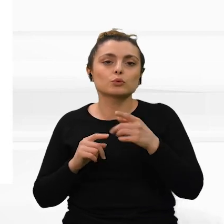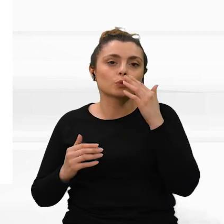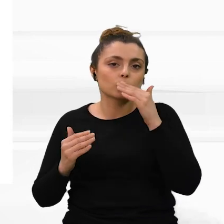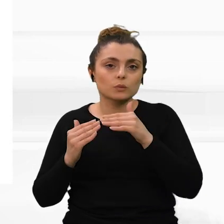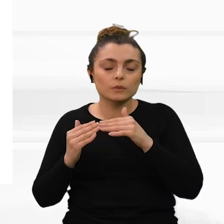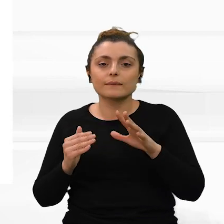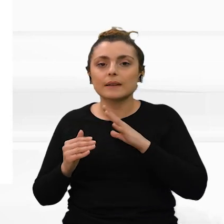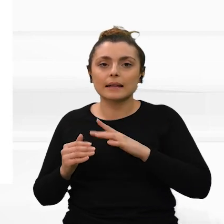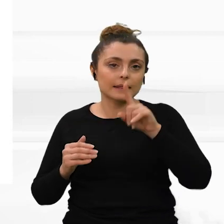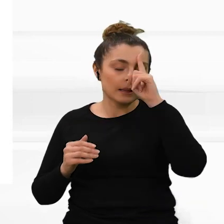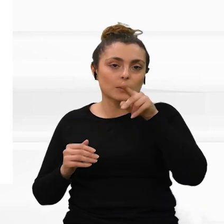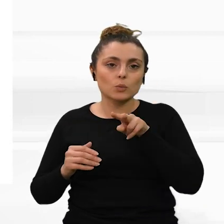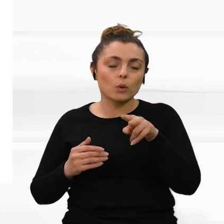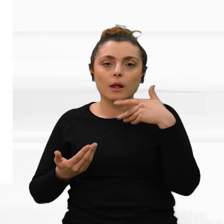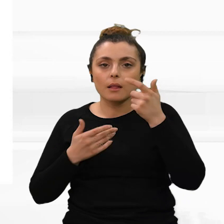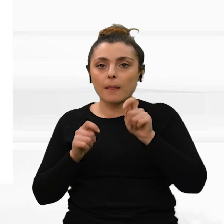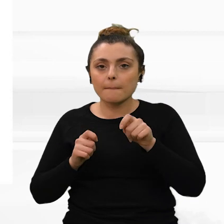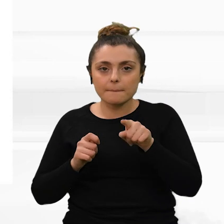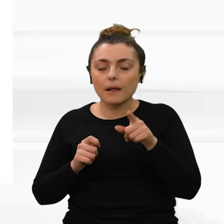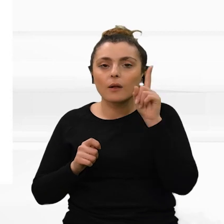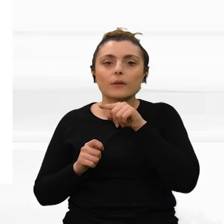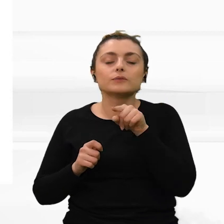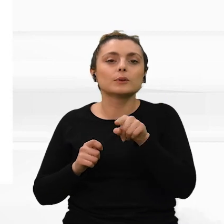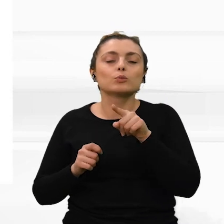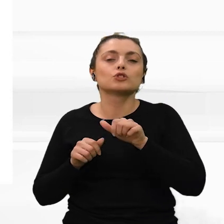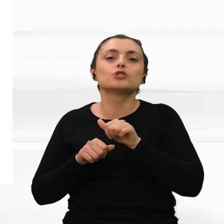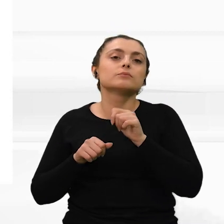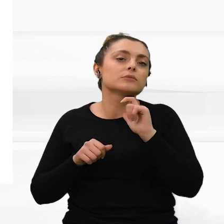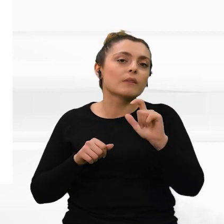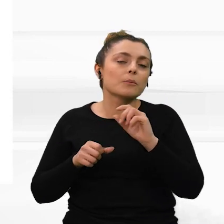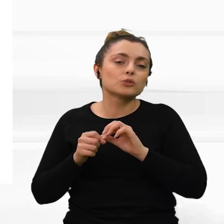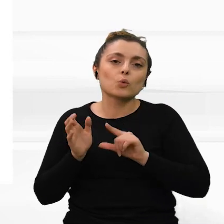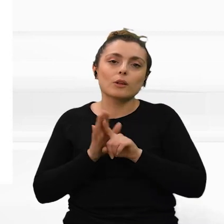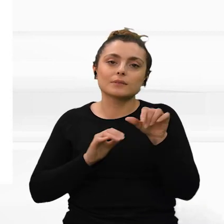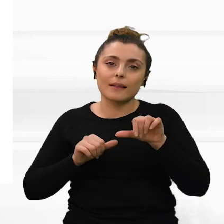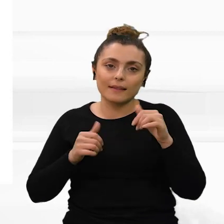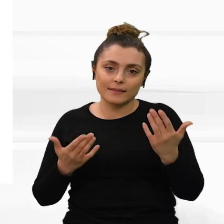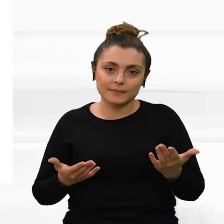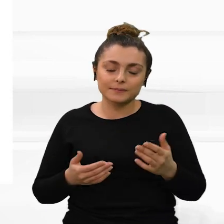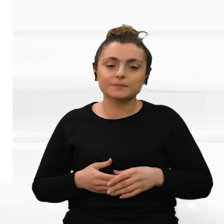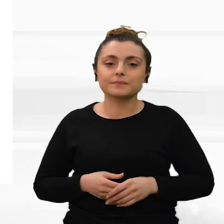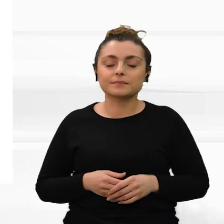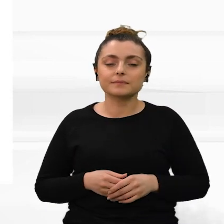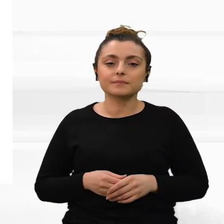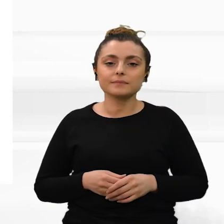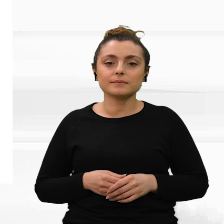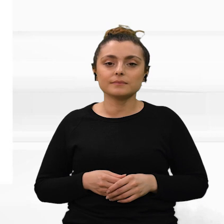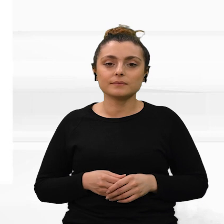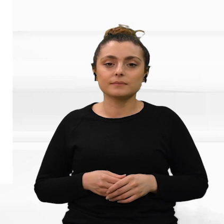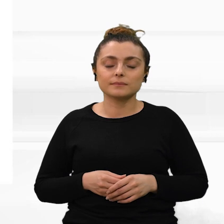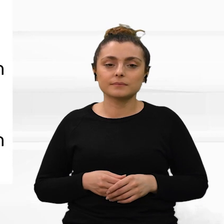bu yaklaşımda varlığın Tekbir yönüne vurgu yapar Dolayısıyla bu seçeneği de ulaşamayız bu